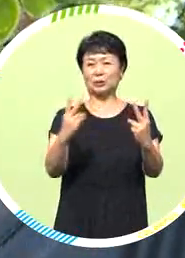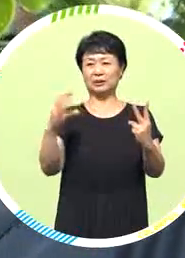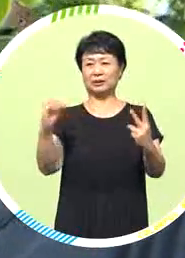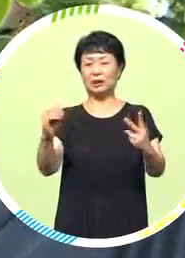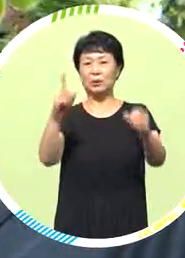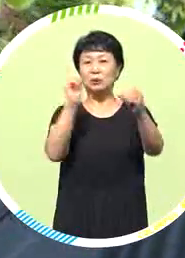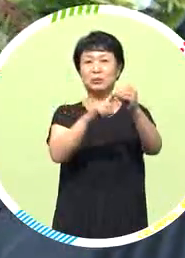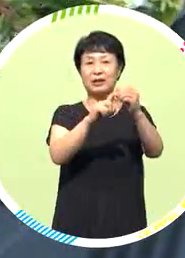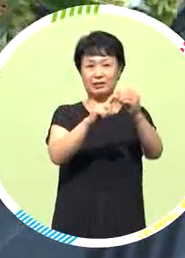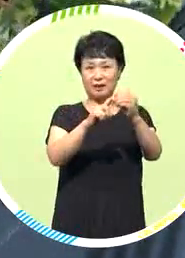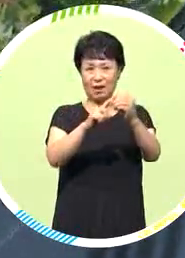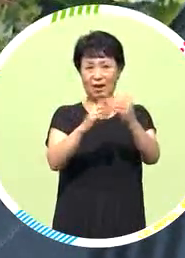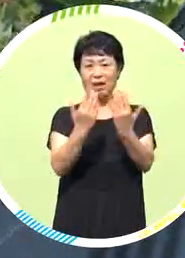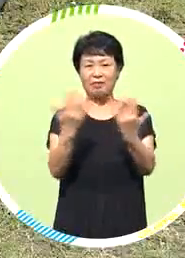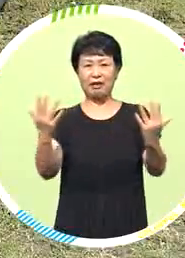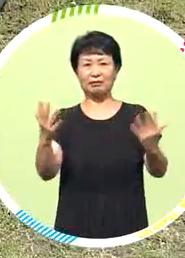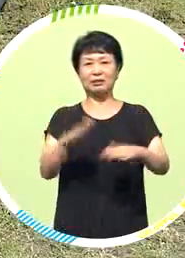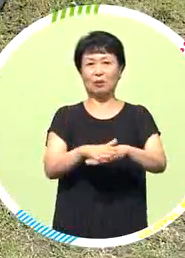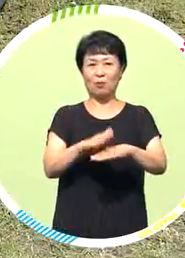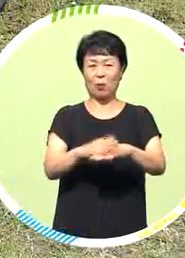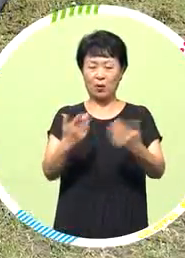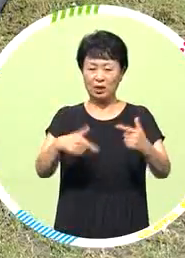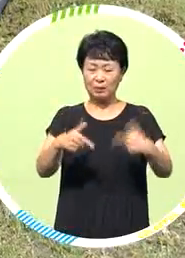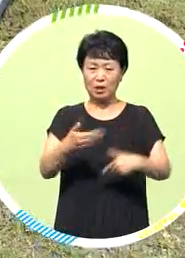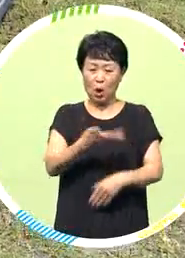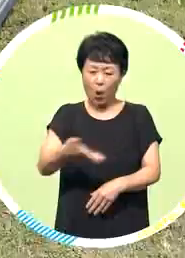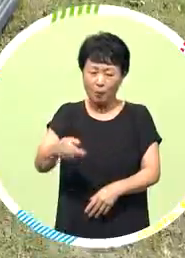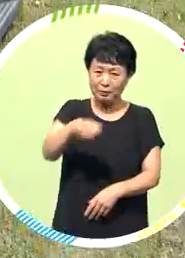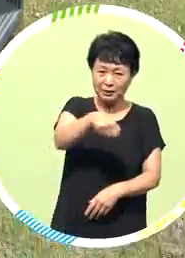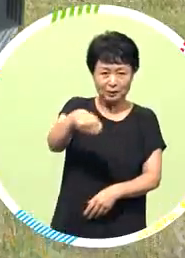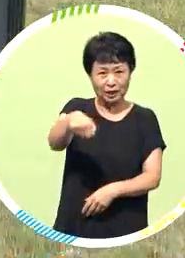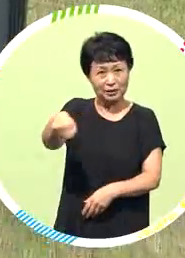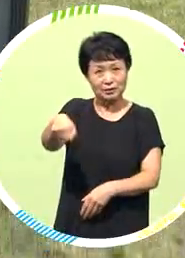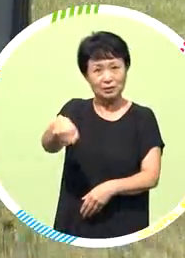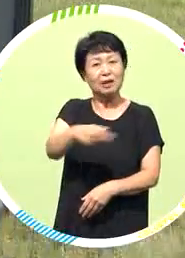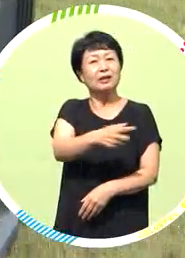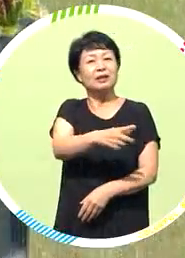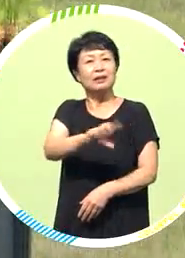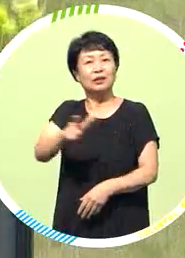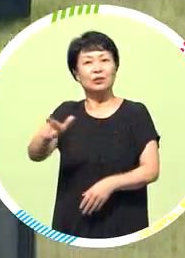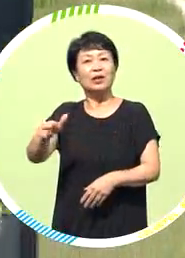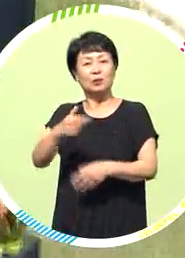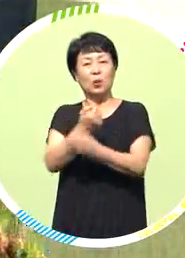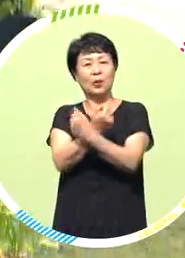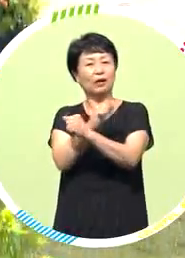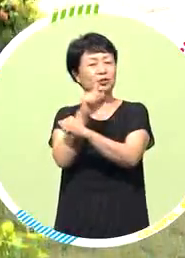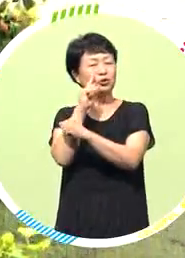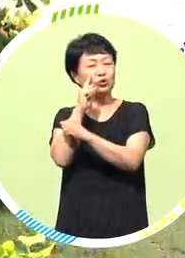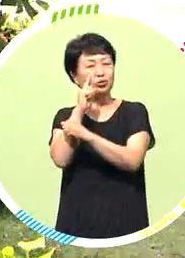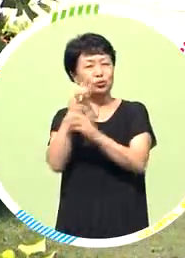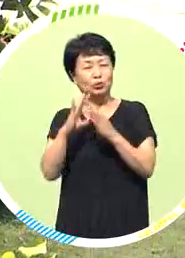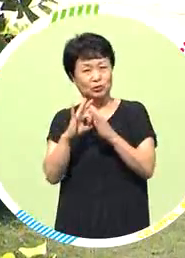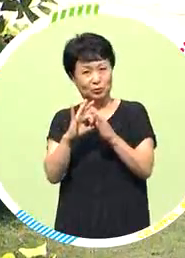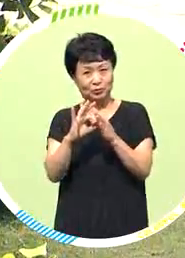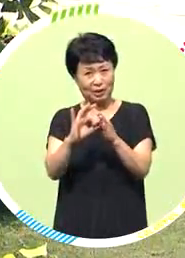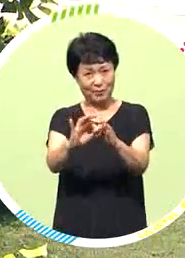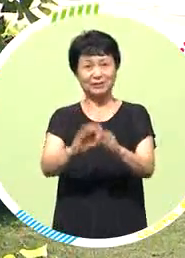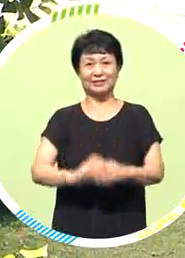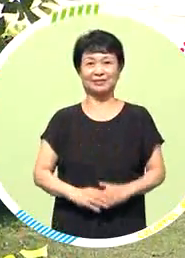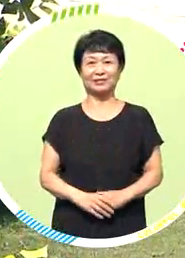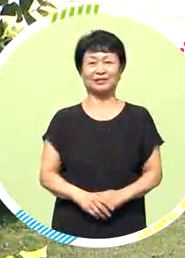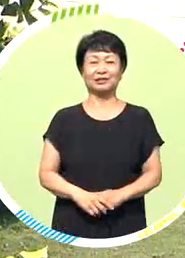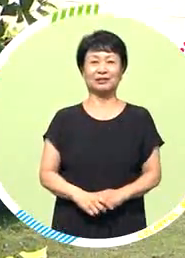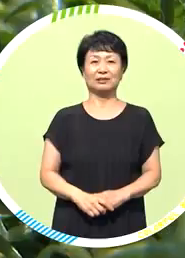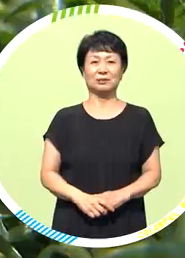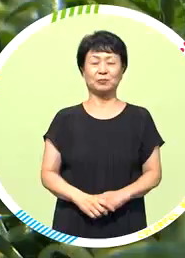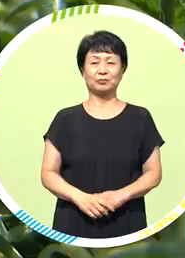て展示の仕方とか日々の水やりメンテナンスの頻度などさまざまな要素を今後検証していく予定だということなんです